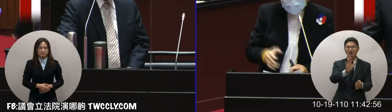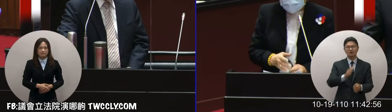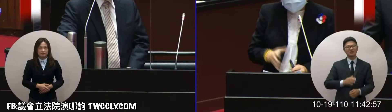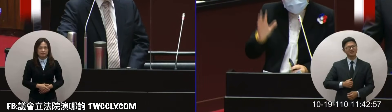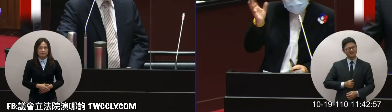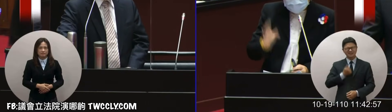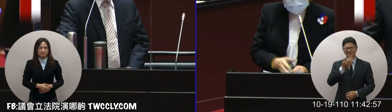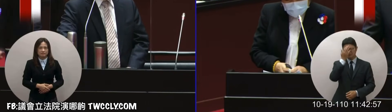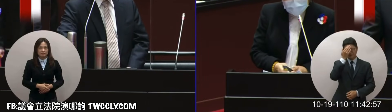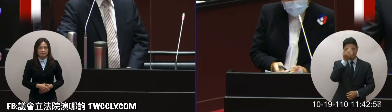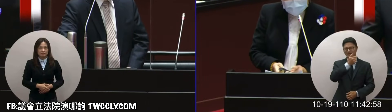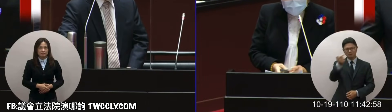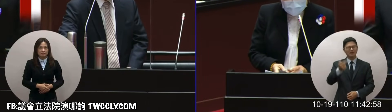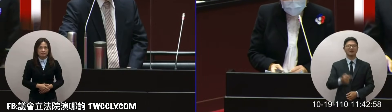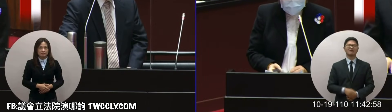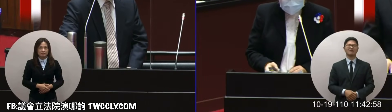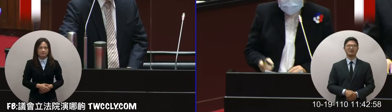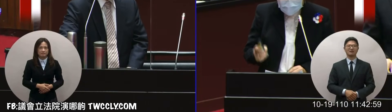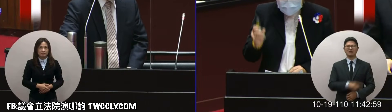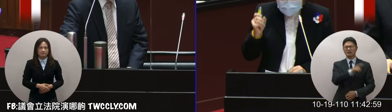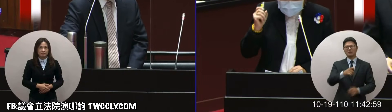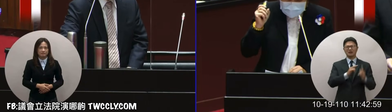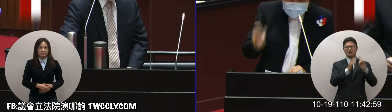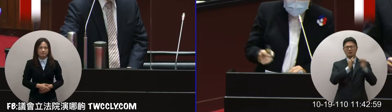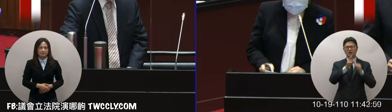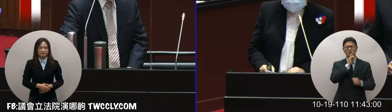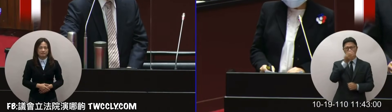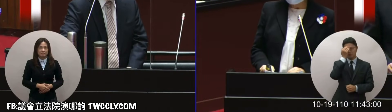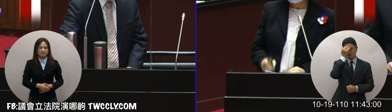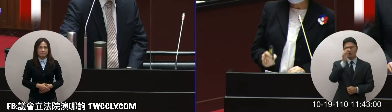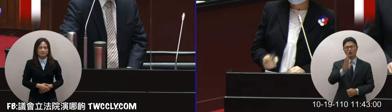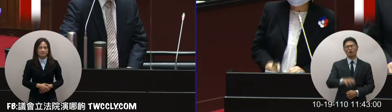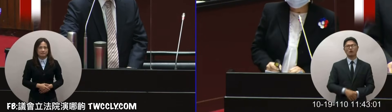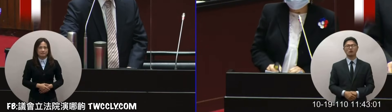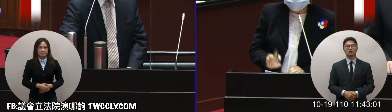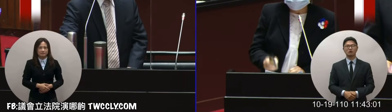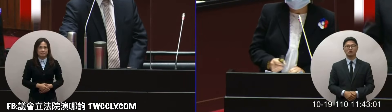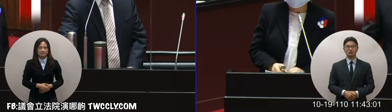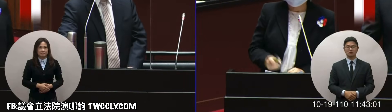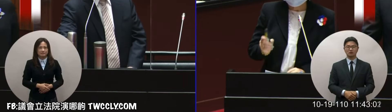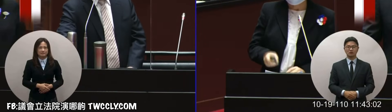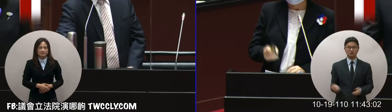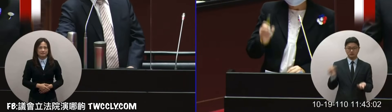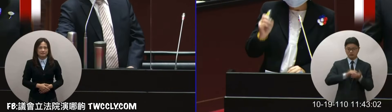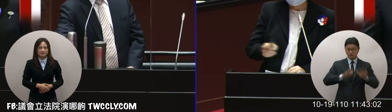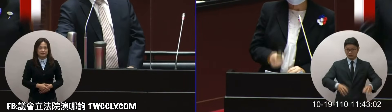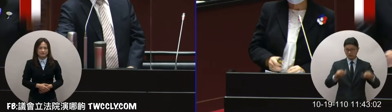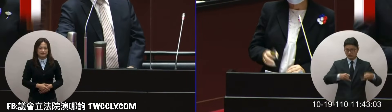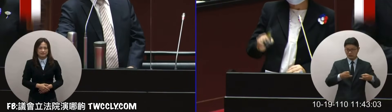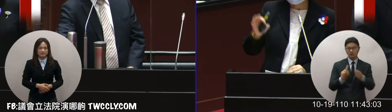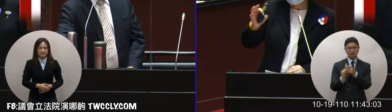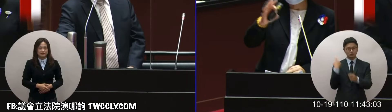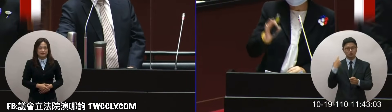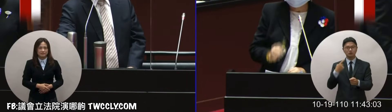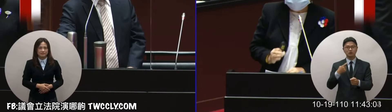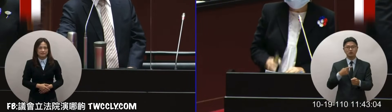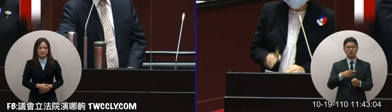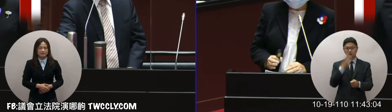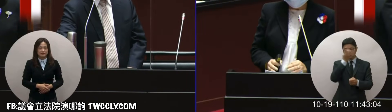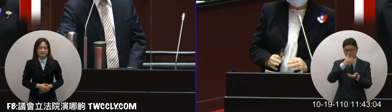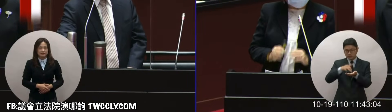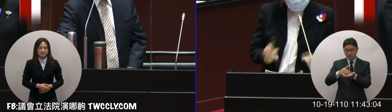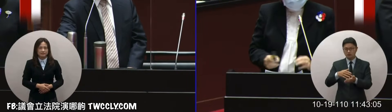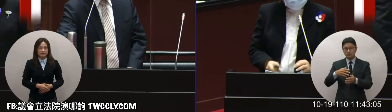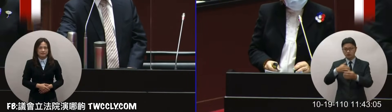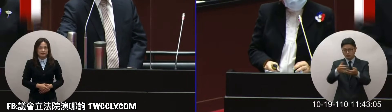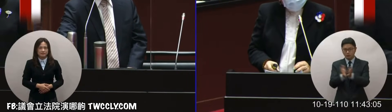太麻烦了，大家都说太麻烦了。那这个成效，其实去年审计部在您的三倍